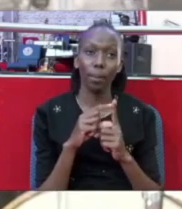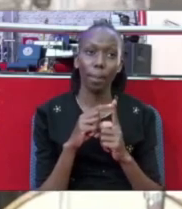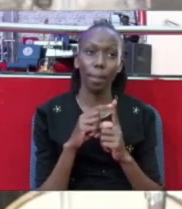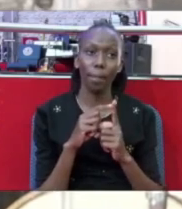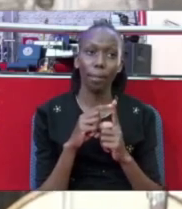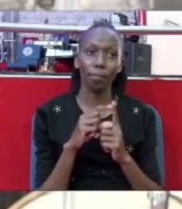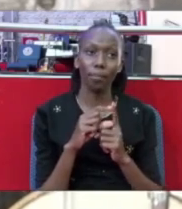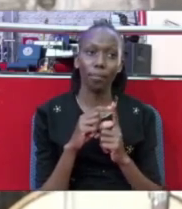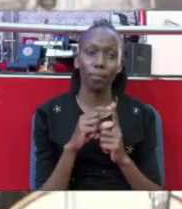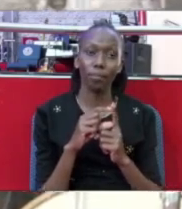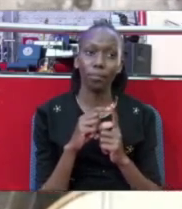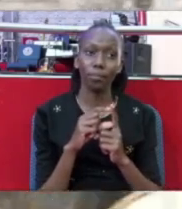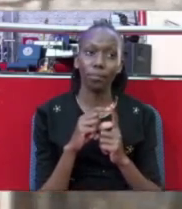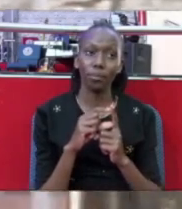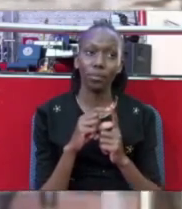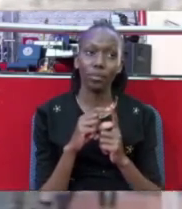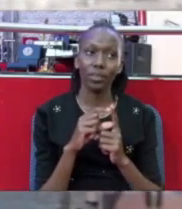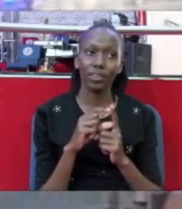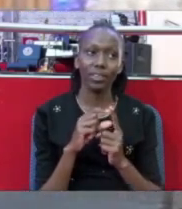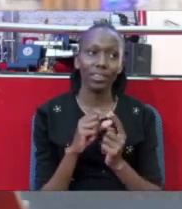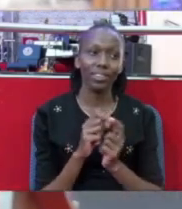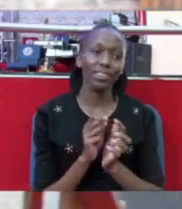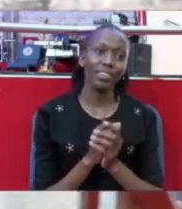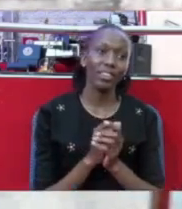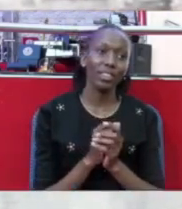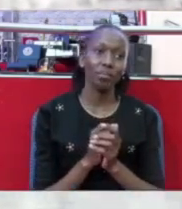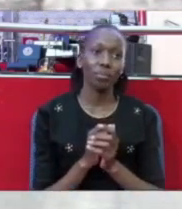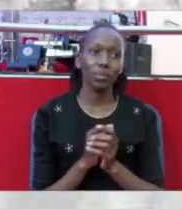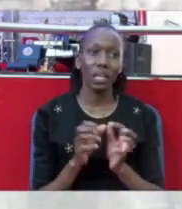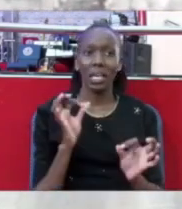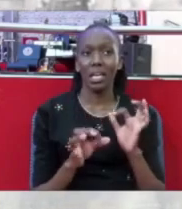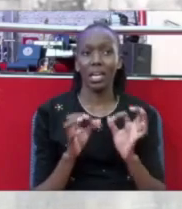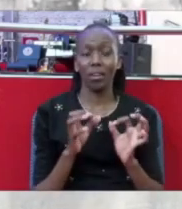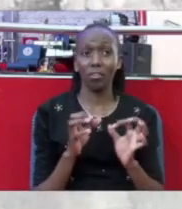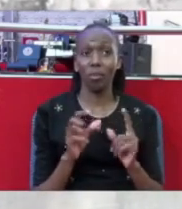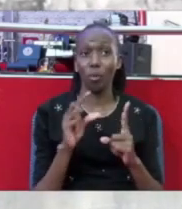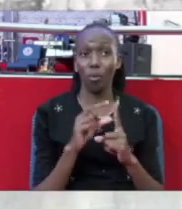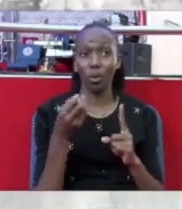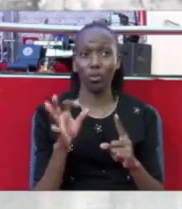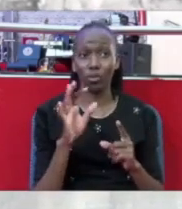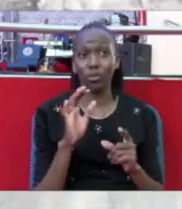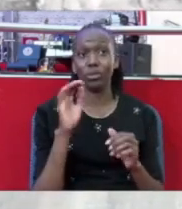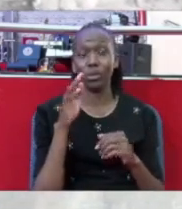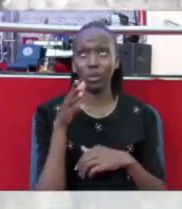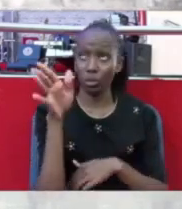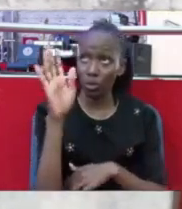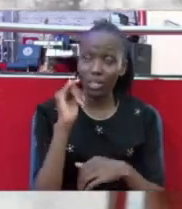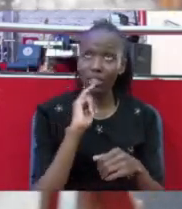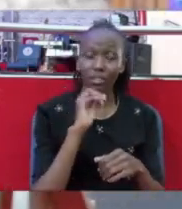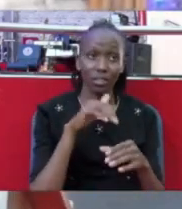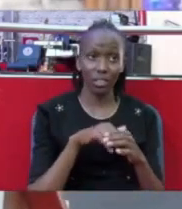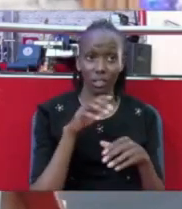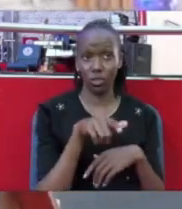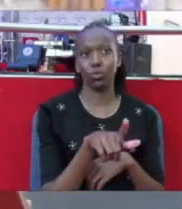kitabu cha Yohana. That if your word, if the word of God abides in you. Kwamba neno la Mungu likiwa ndani yako. And you